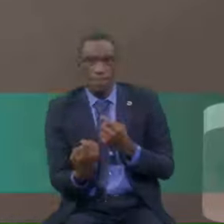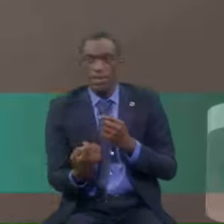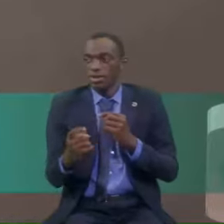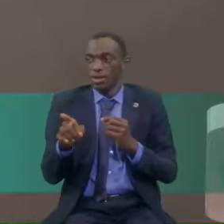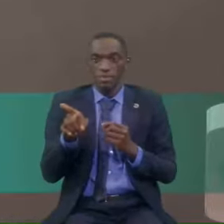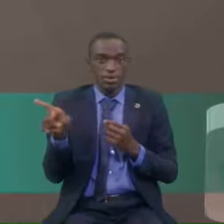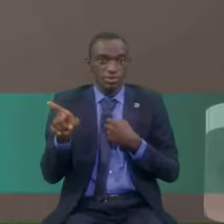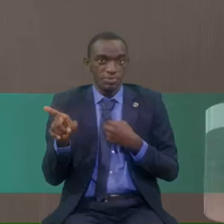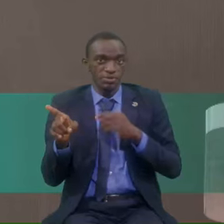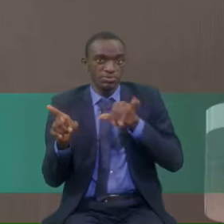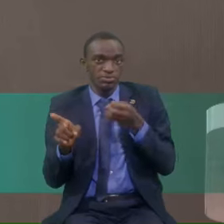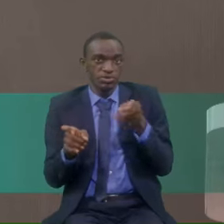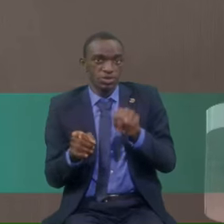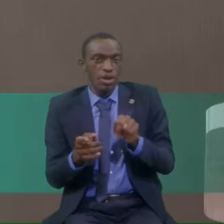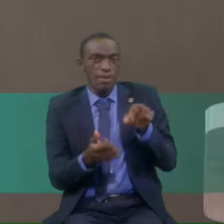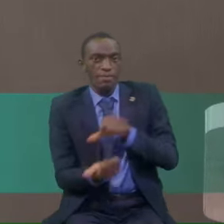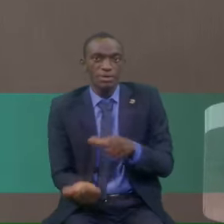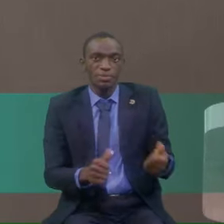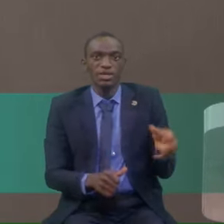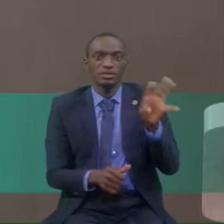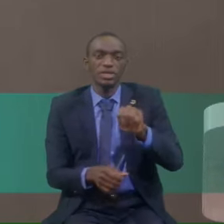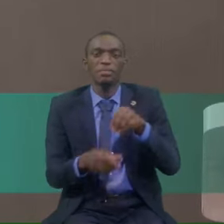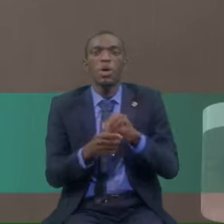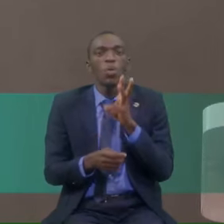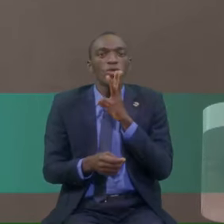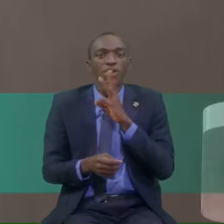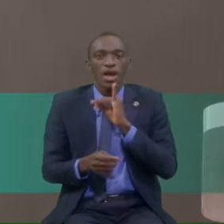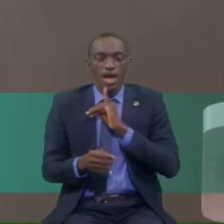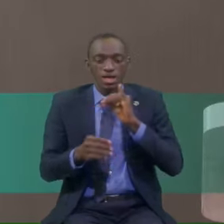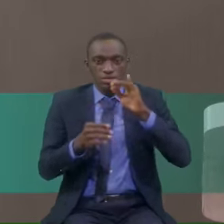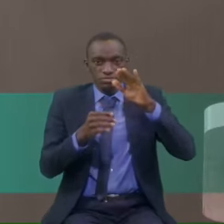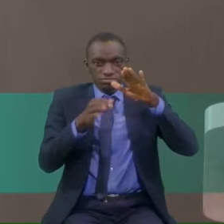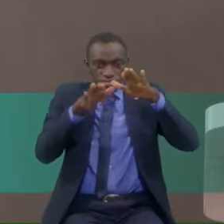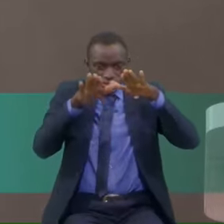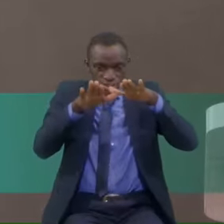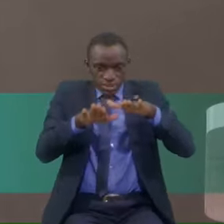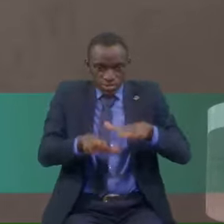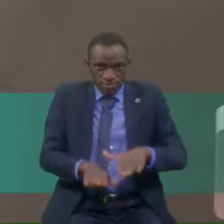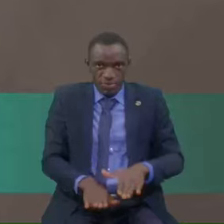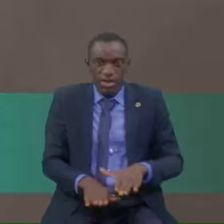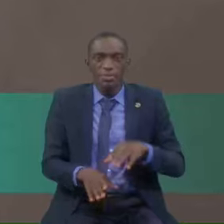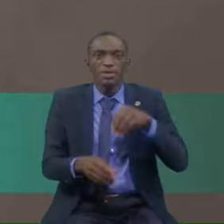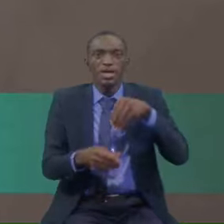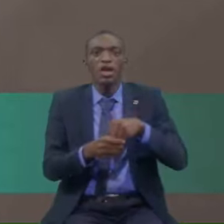moi je les baptise d'eau. Je dois les plonger, les immerger.